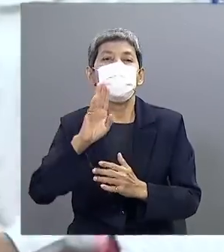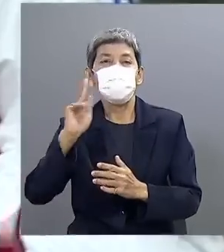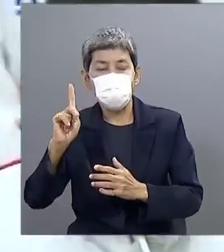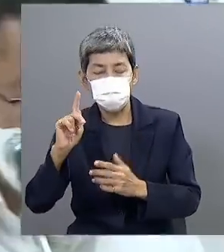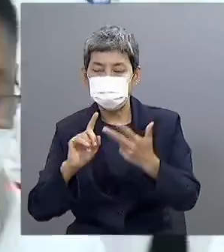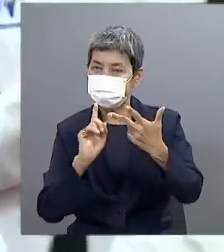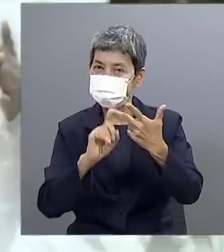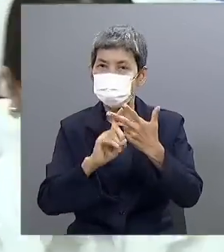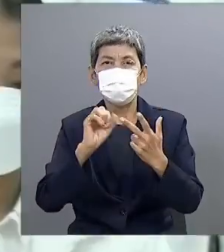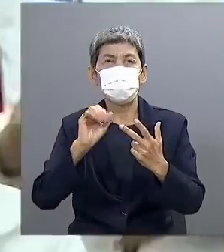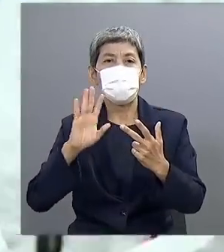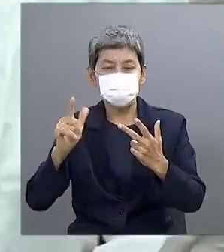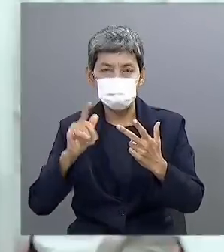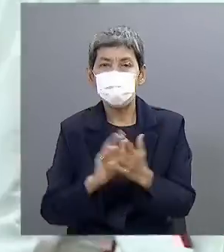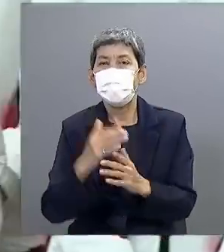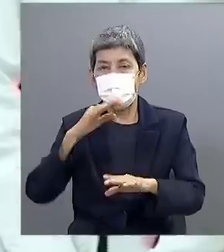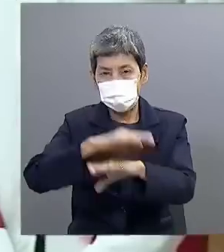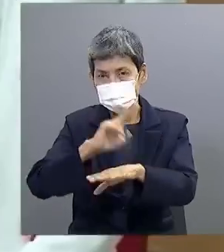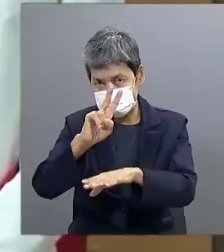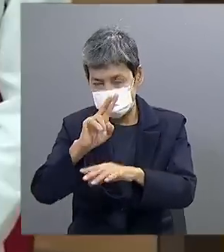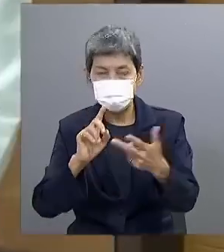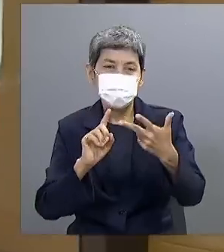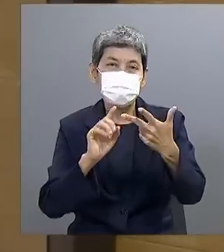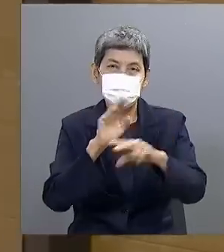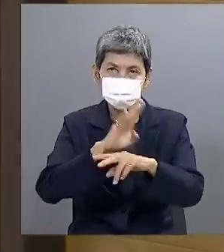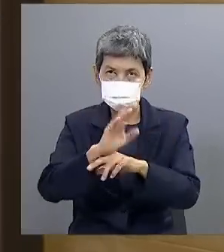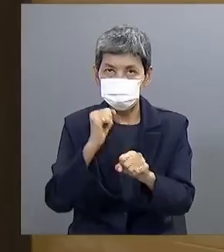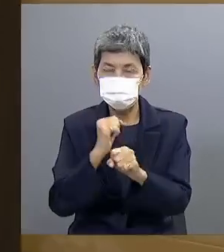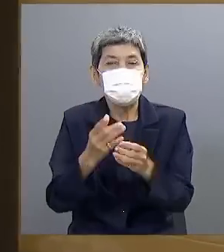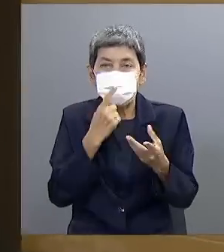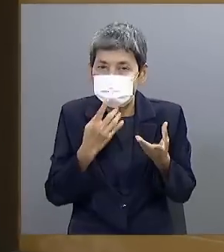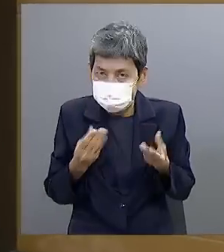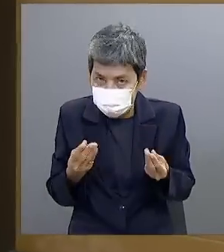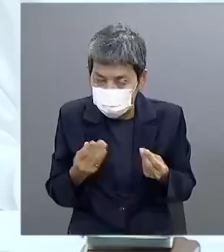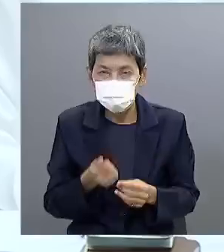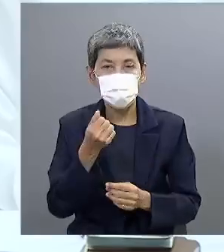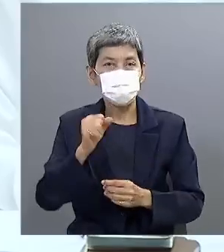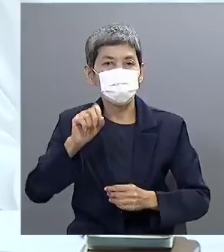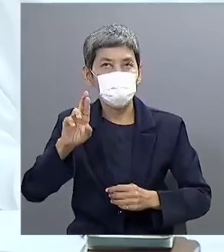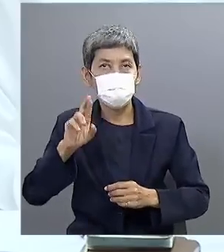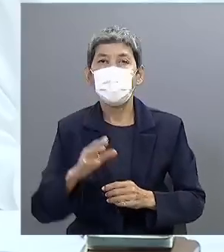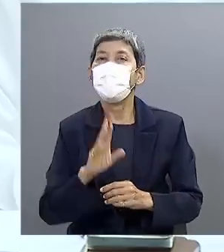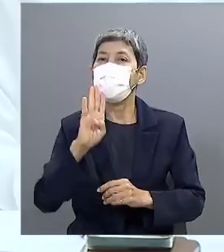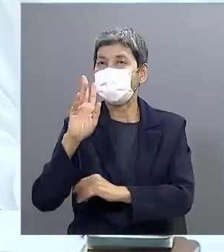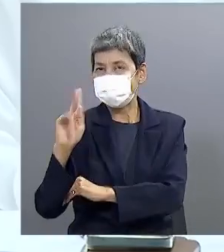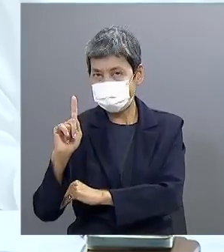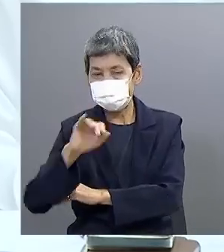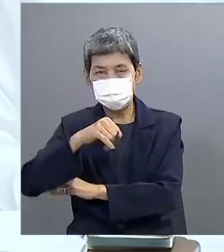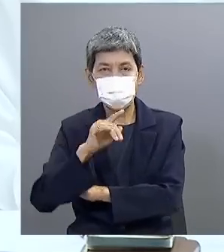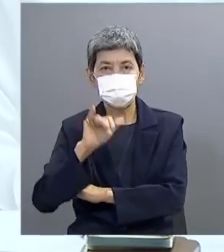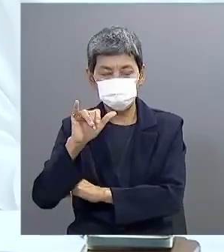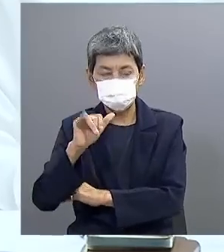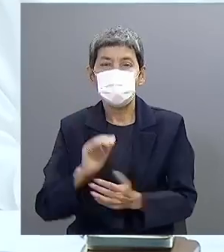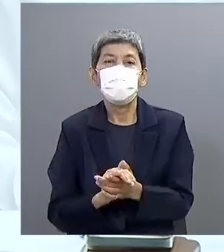าติเทียนทองเขตหลัก4นายประเดิมชัยบุญช่วยเหลือเขตดินแดงนายอนุสรปั้นทองเขตบางเขนนายจีรยุห่วงทรัพย์เขตคลองสำว